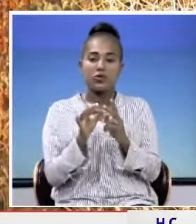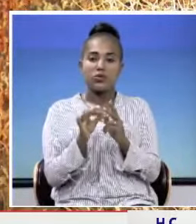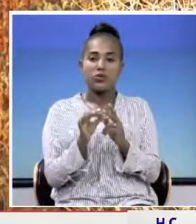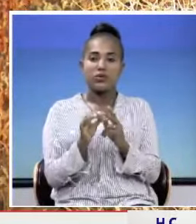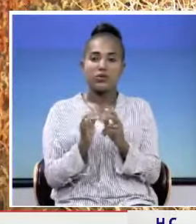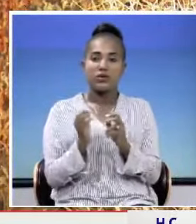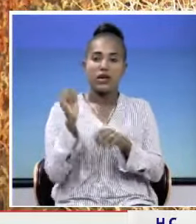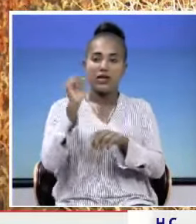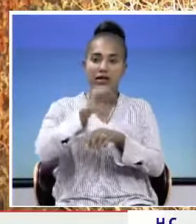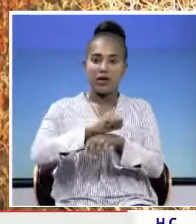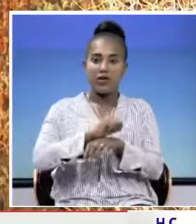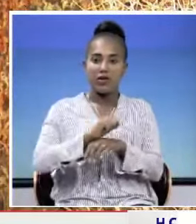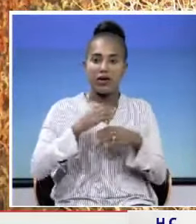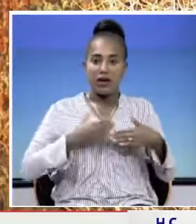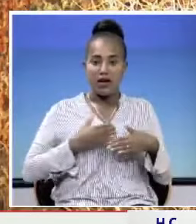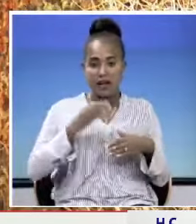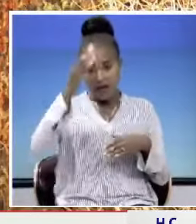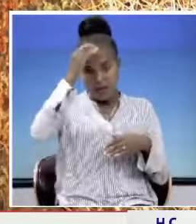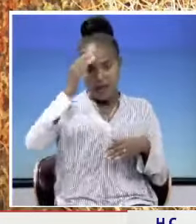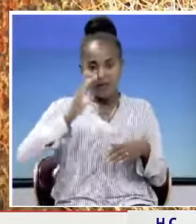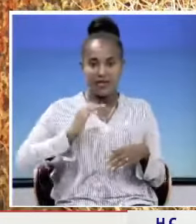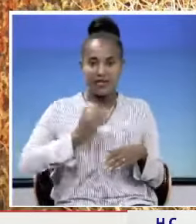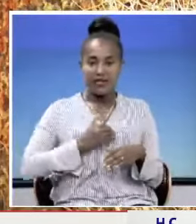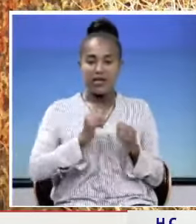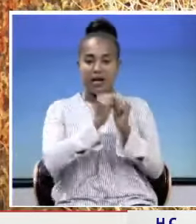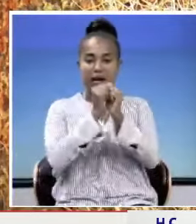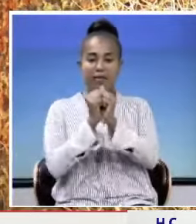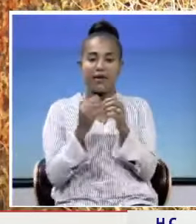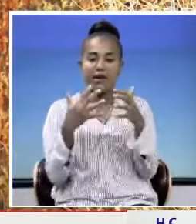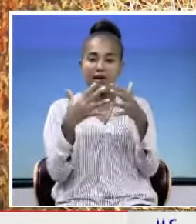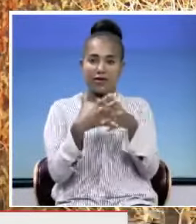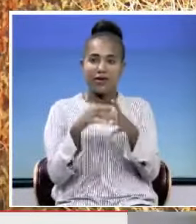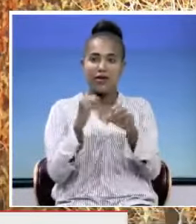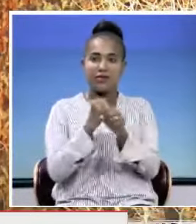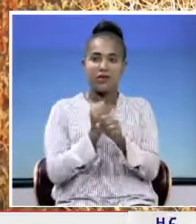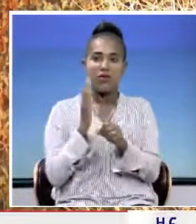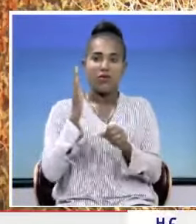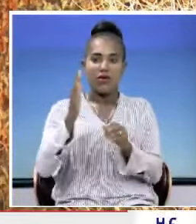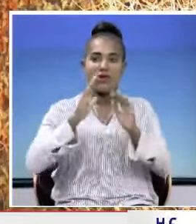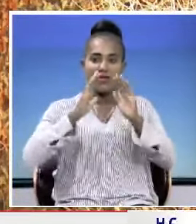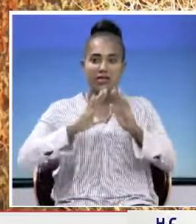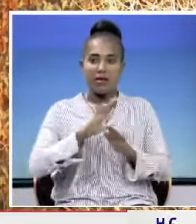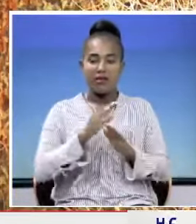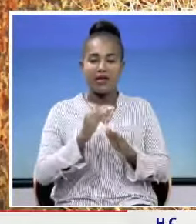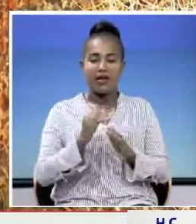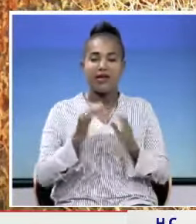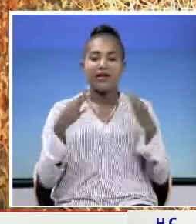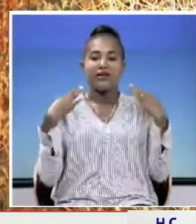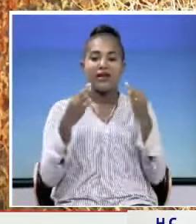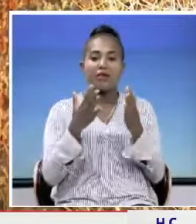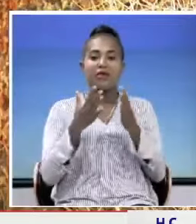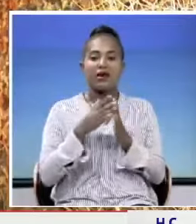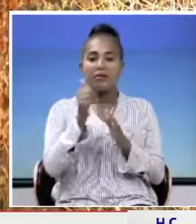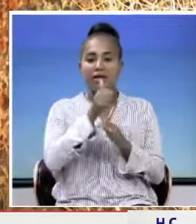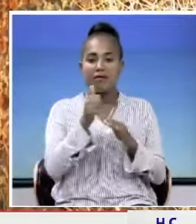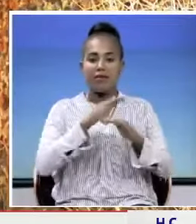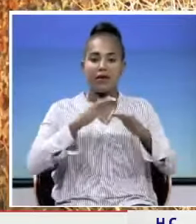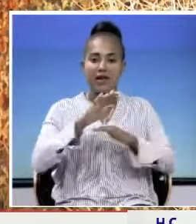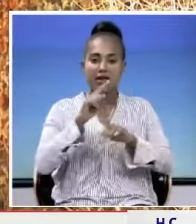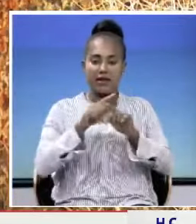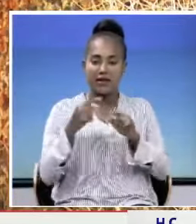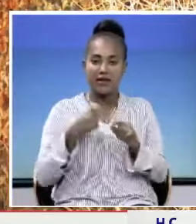አካል መንግስታችን አብረን ጅጓንቱነን ለወደፊቱ ሰላምና ጤናን መንፈልግ። ከምንም በላይ ግን እኔ